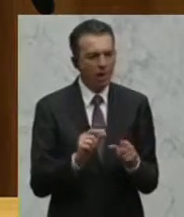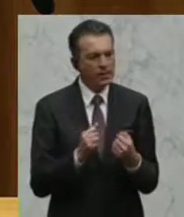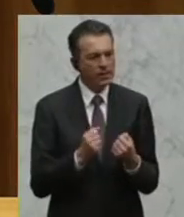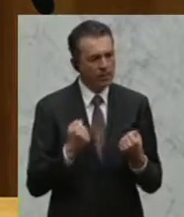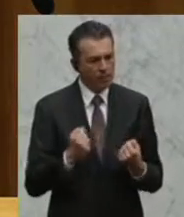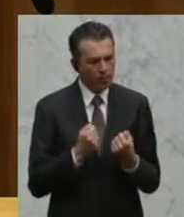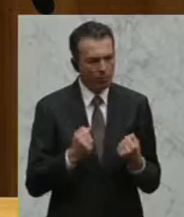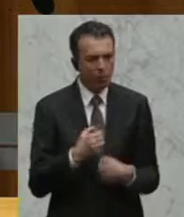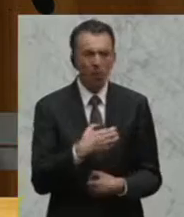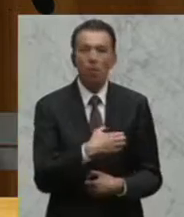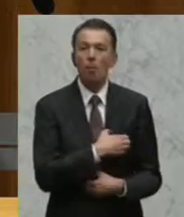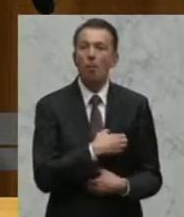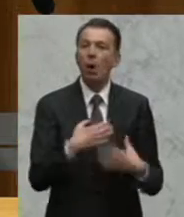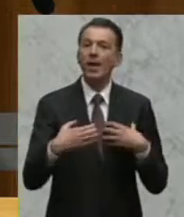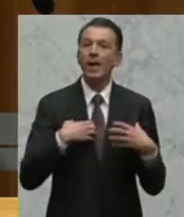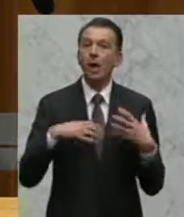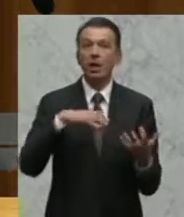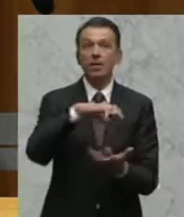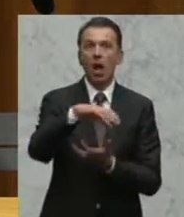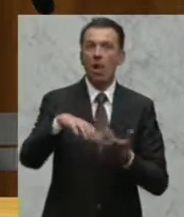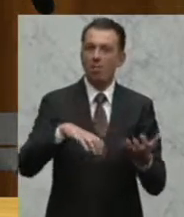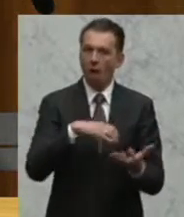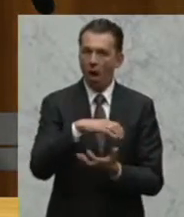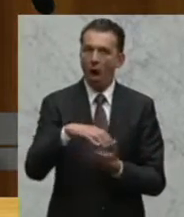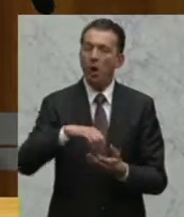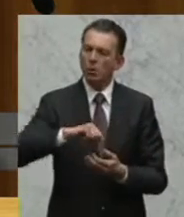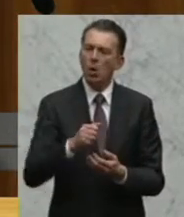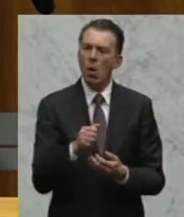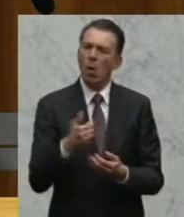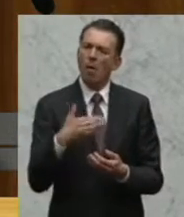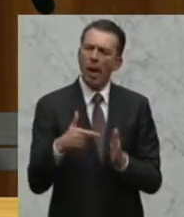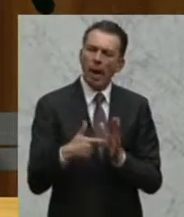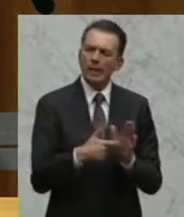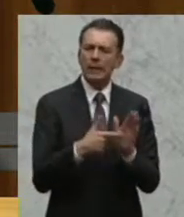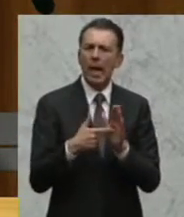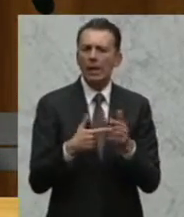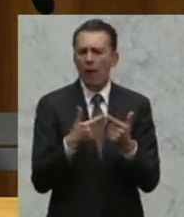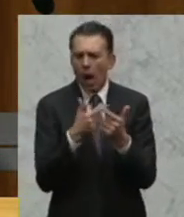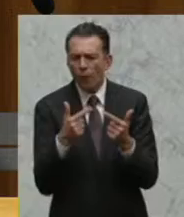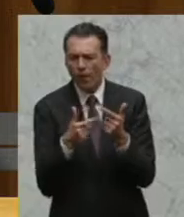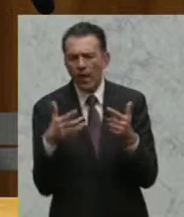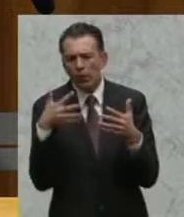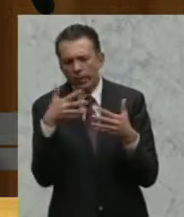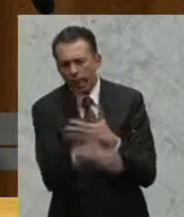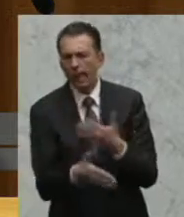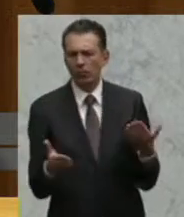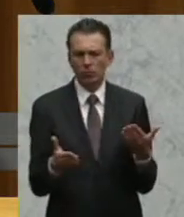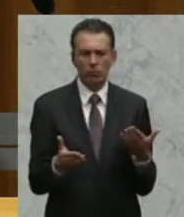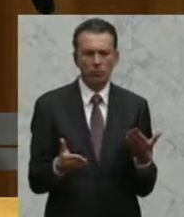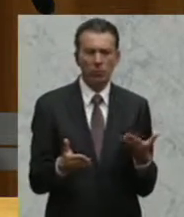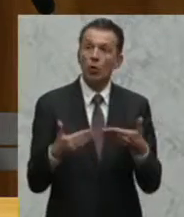ich nenne ihn jetzt Burgtheater-Skandal, doch etwas transparenter zu machen und gewisse Klärungsschritte zu setzen. Ja, in